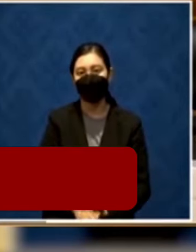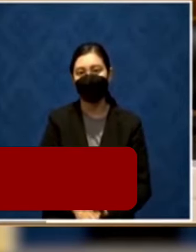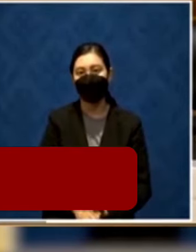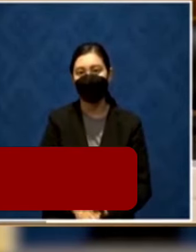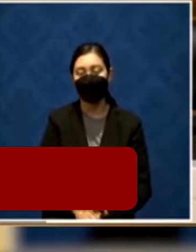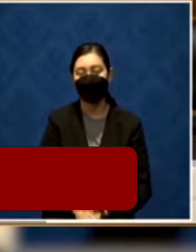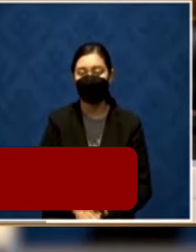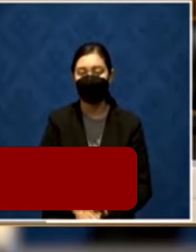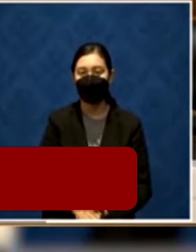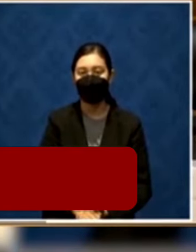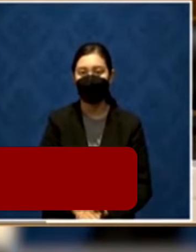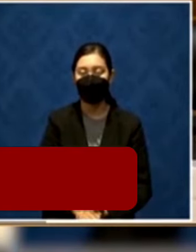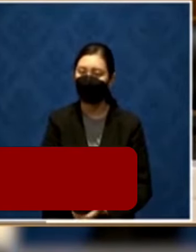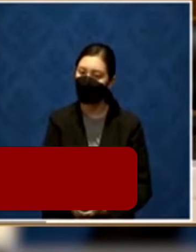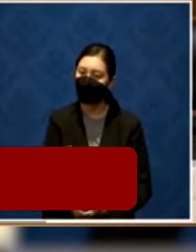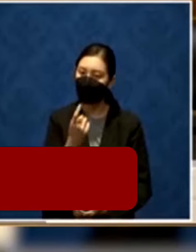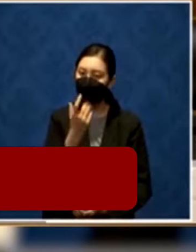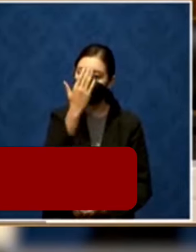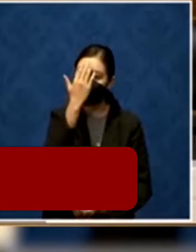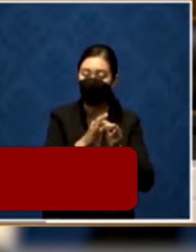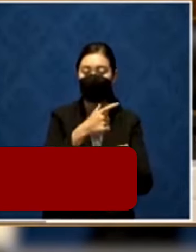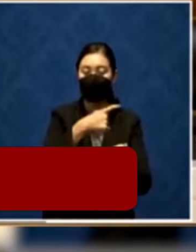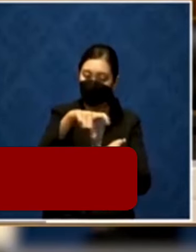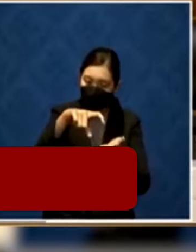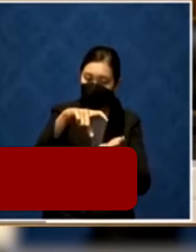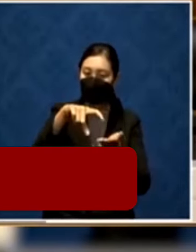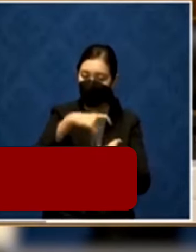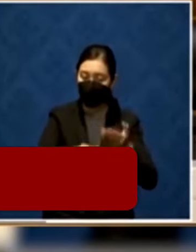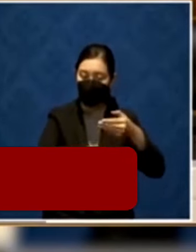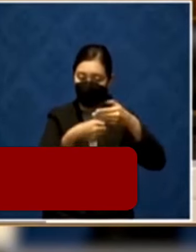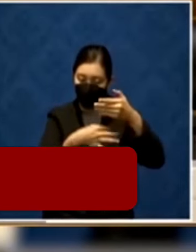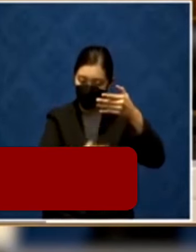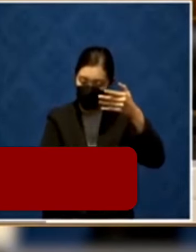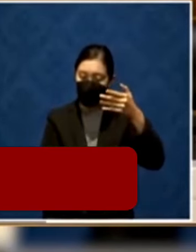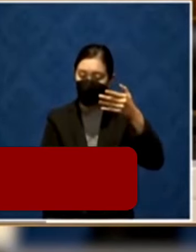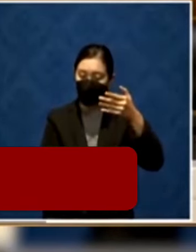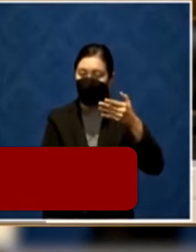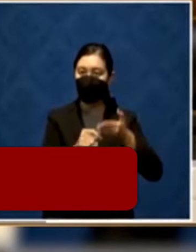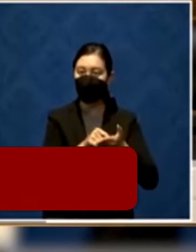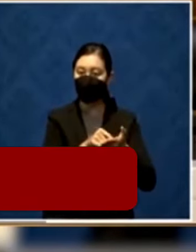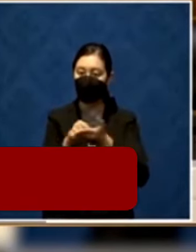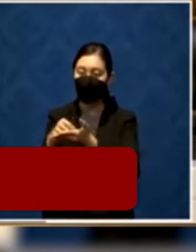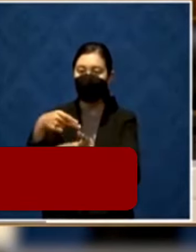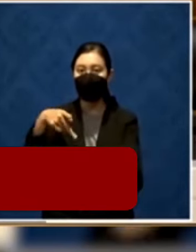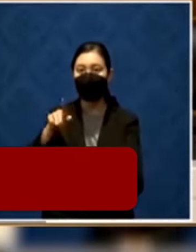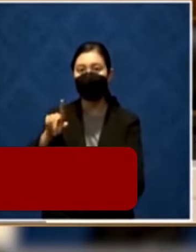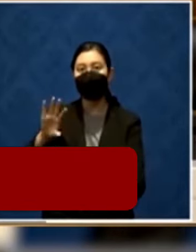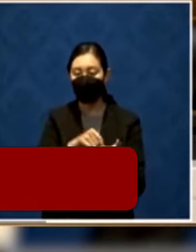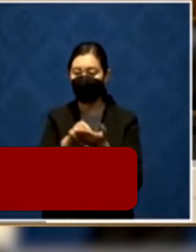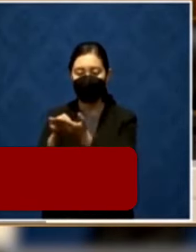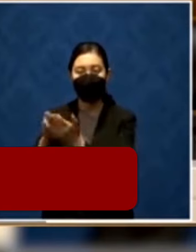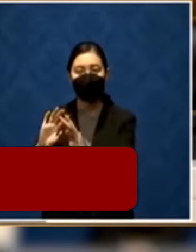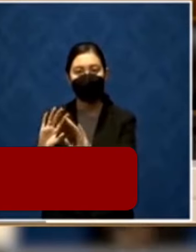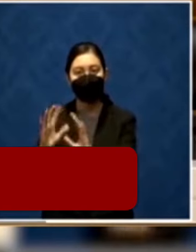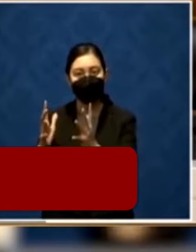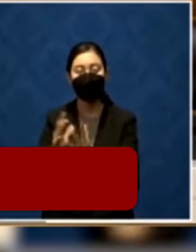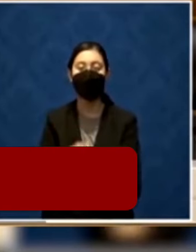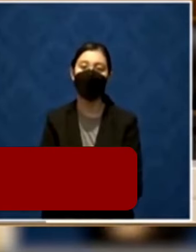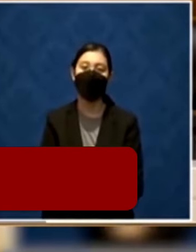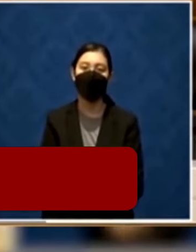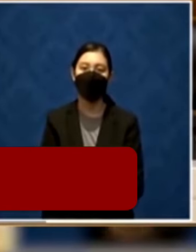คุณศักดิ์สยามลาออกจากทุกตำแหน่งในพรรคภูมิใจไทยเรียบร้อยแล้วออกจากส.ส.บัญชีรายชื่อออกจากเลขาธิการพรร